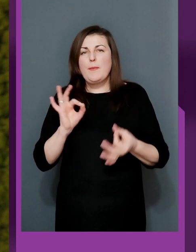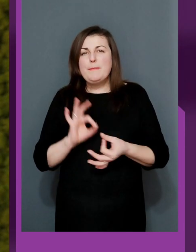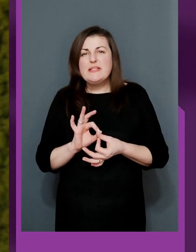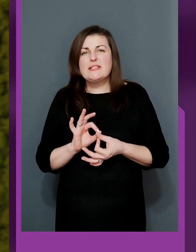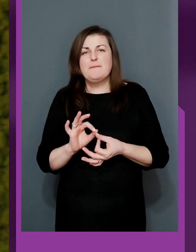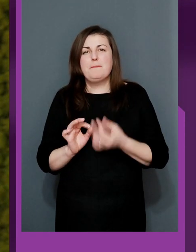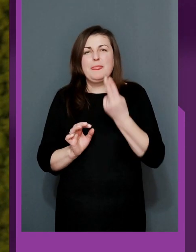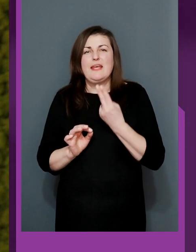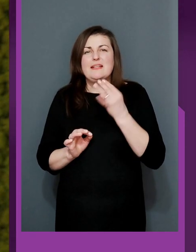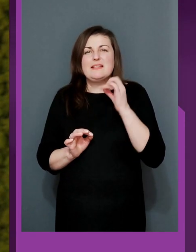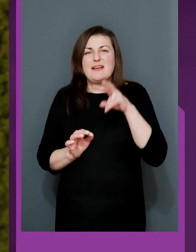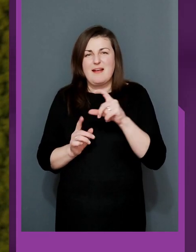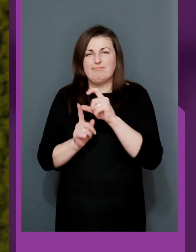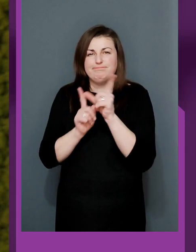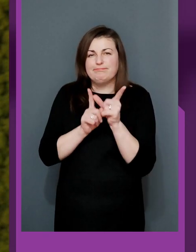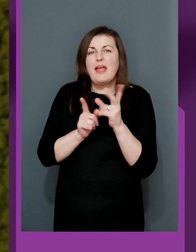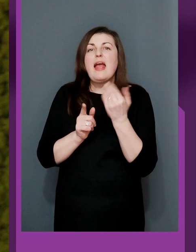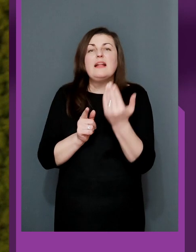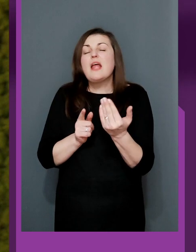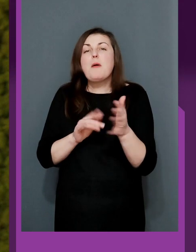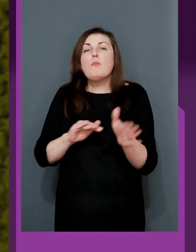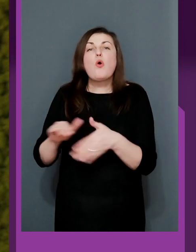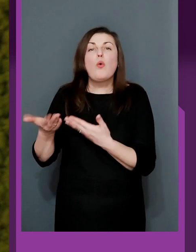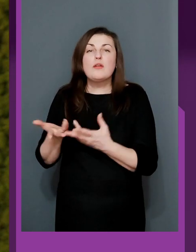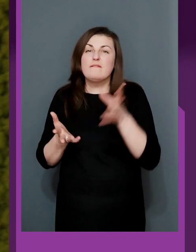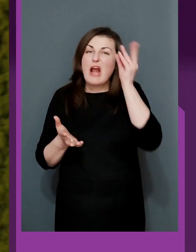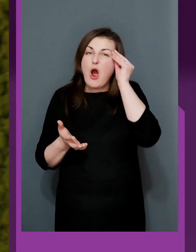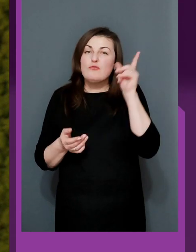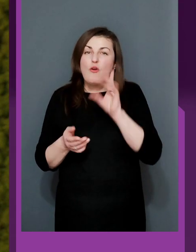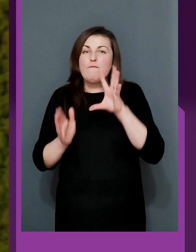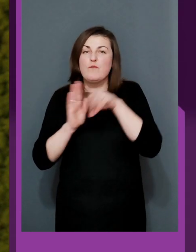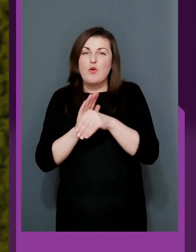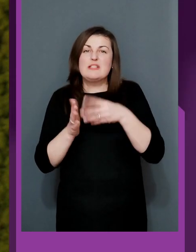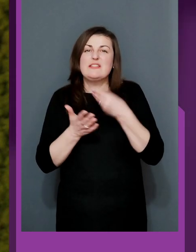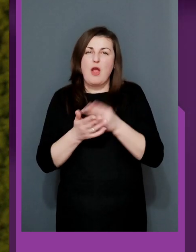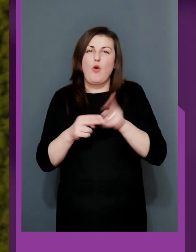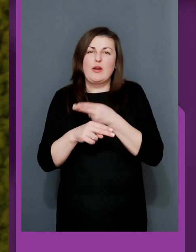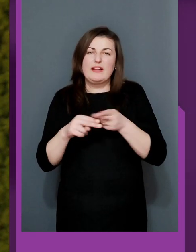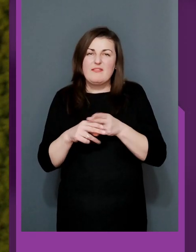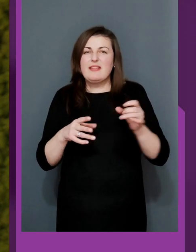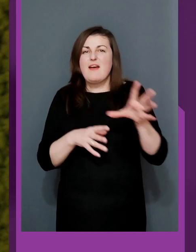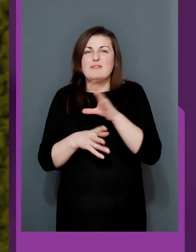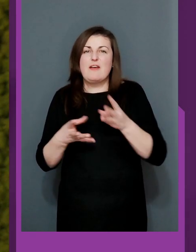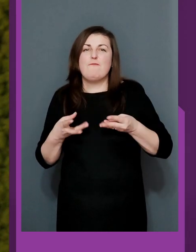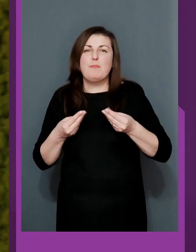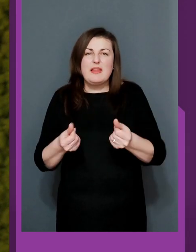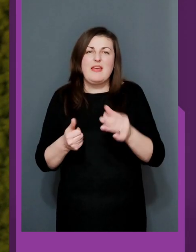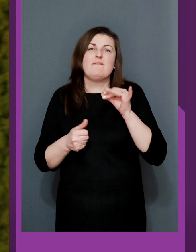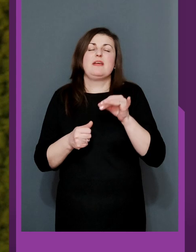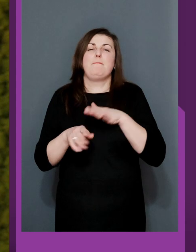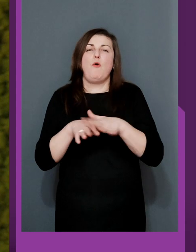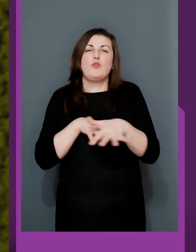паралімпійський цикл як для тебе проходить враховуючи що вносить свої звісно корективи на все і впливи